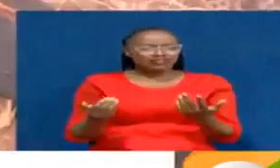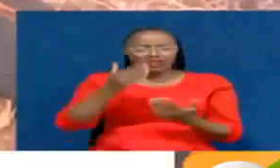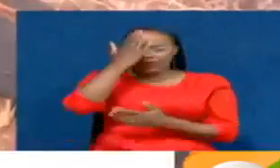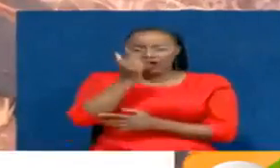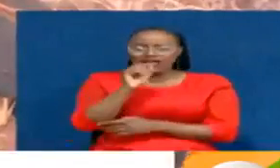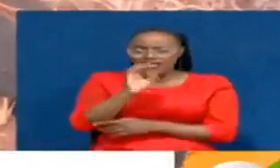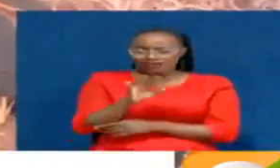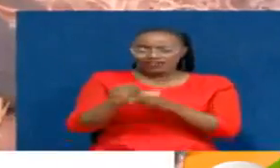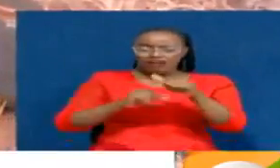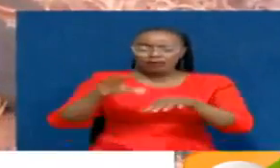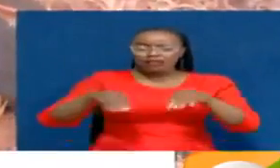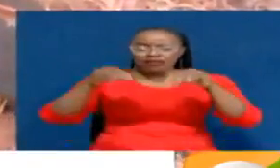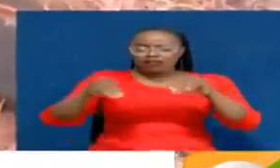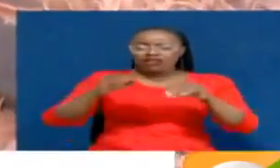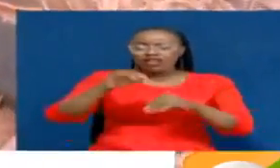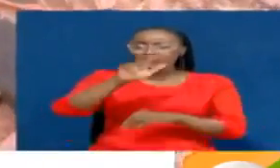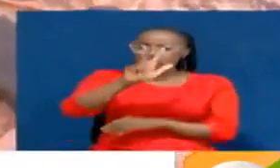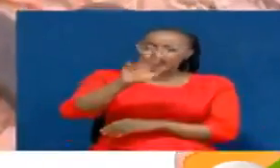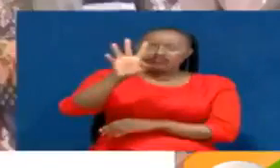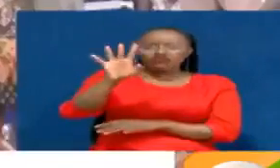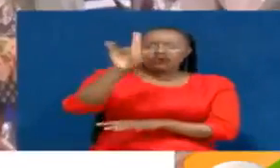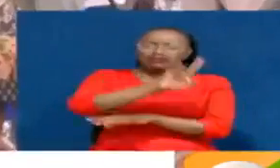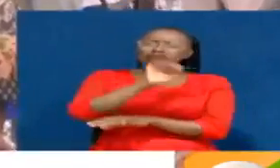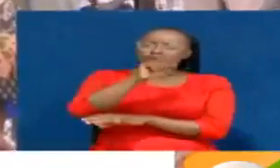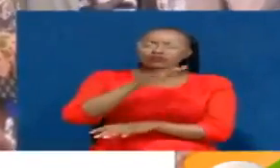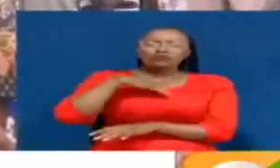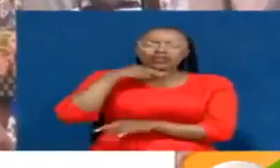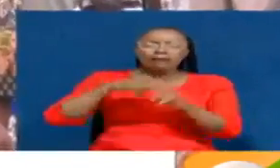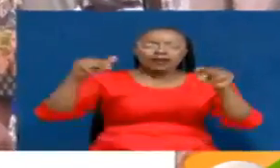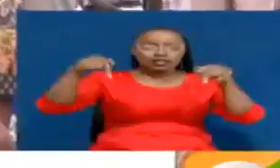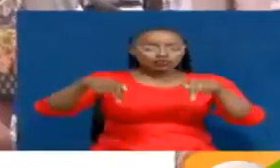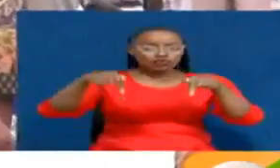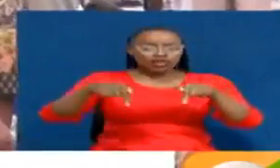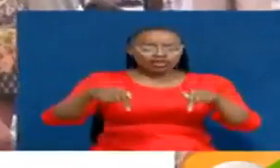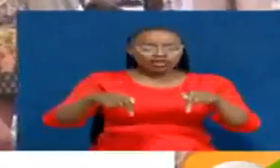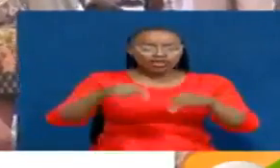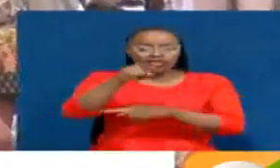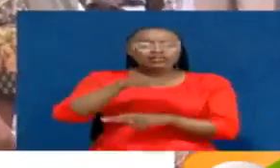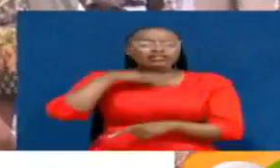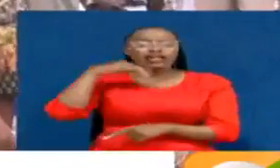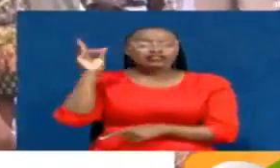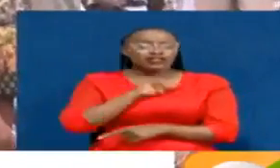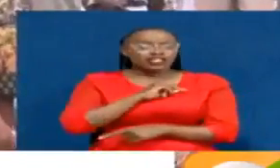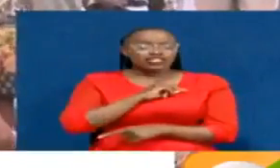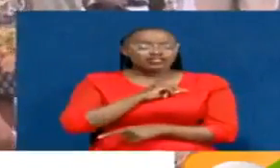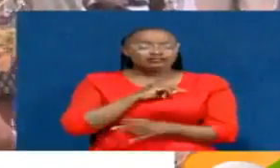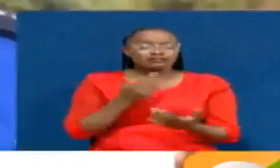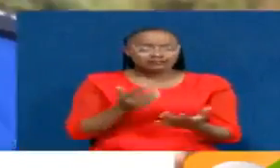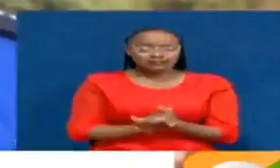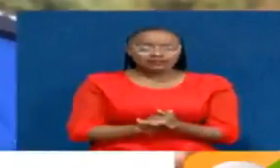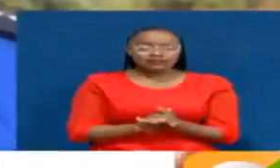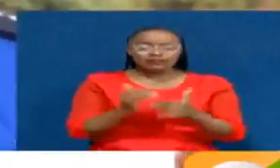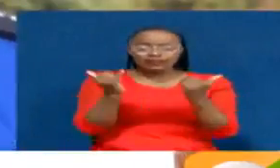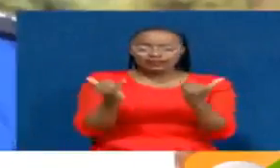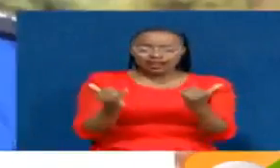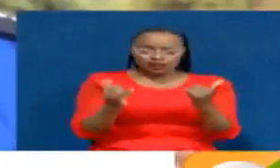Kwa sababu kama ilikuwa ni nyasi, hiyo siku 4 siku 5 singekufa. Lakini leo ndio imekufa. So kwa